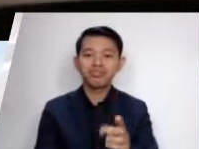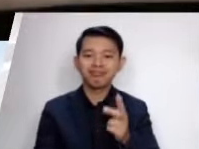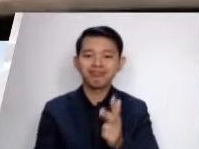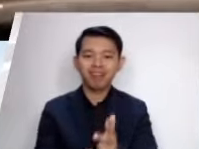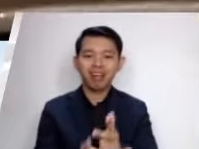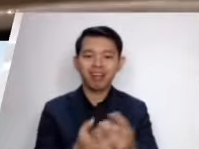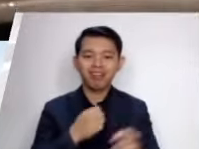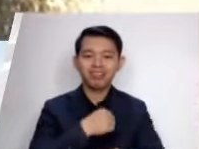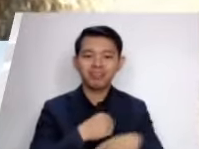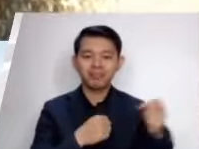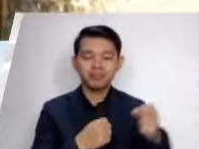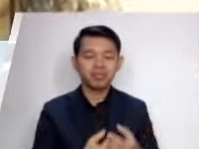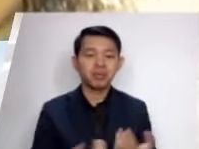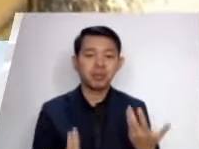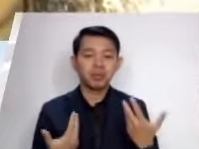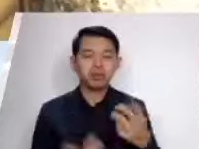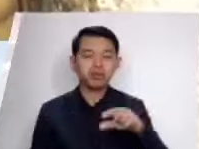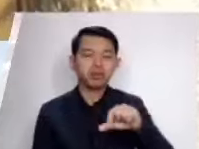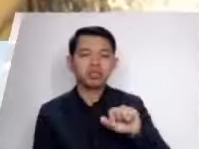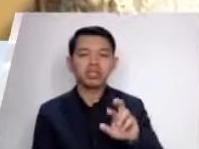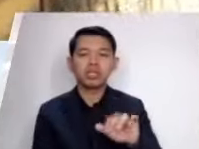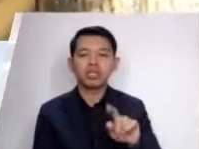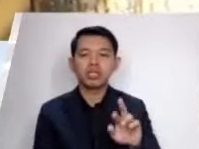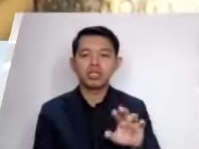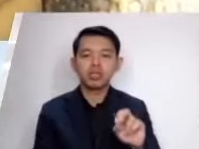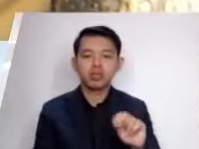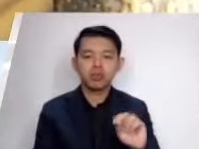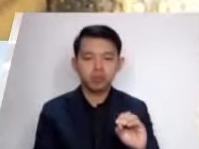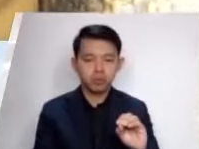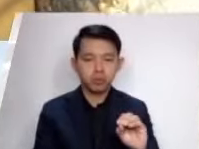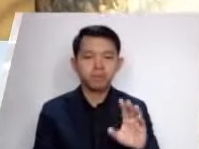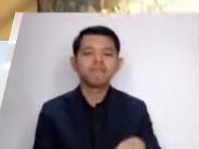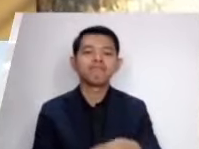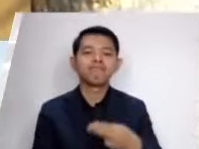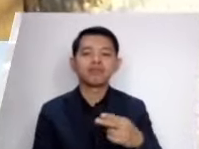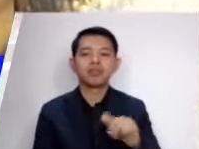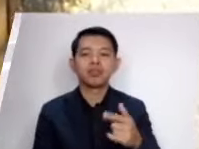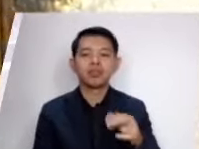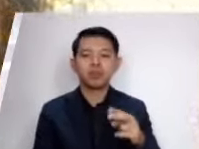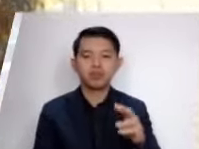Quirino Highway. Aminado ang suspect na kinuha niya ang motorsiklo.